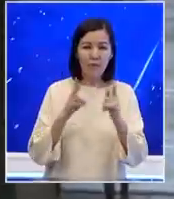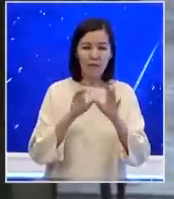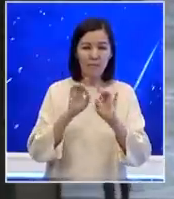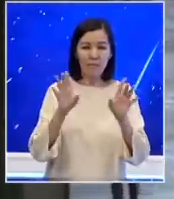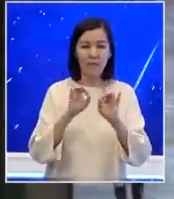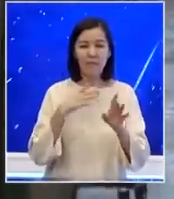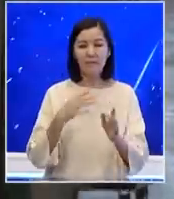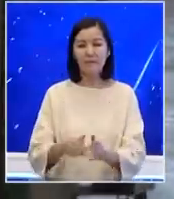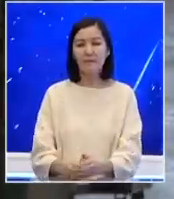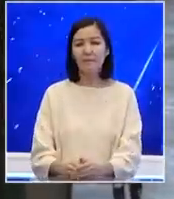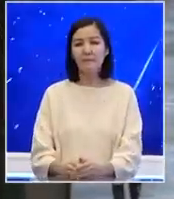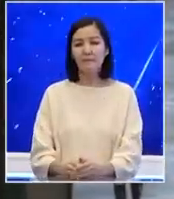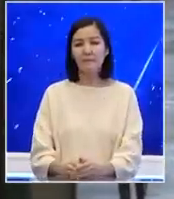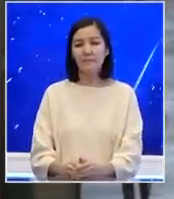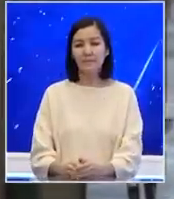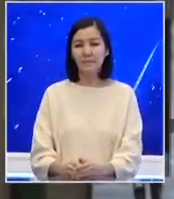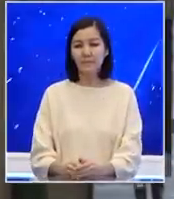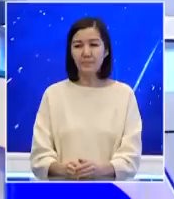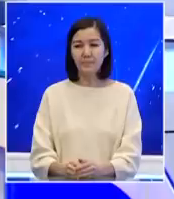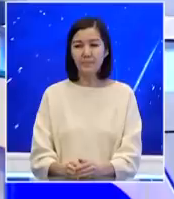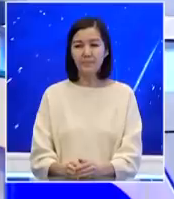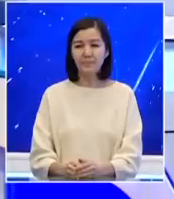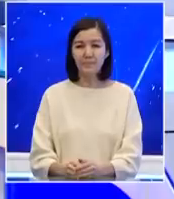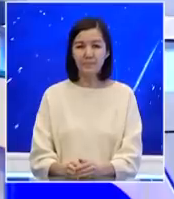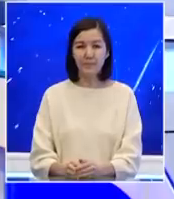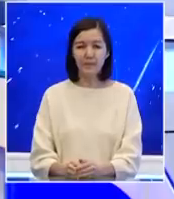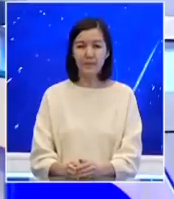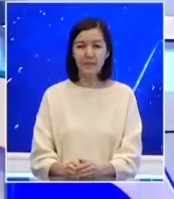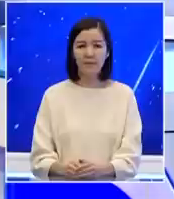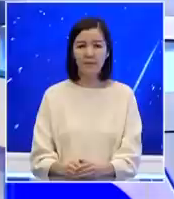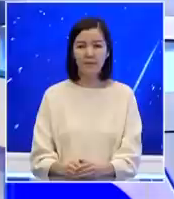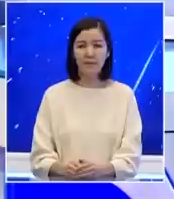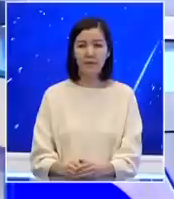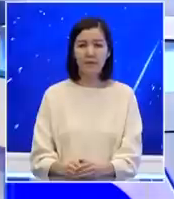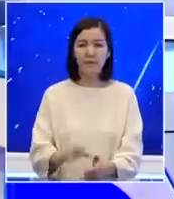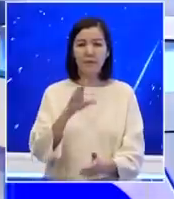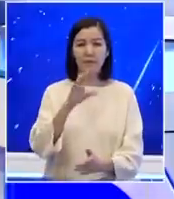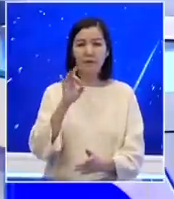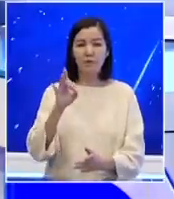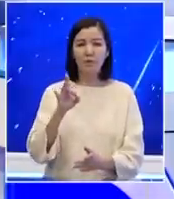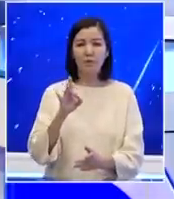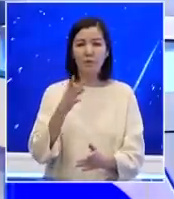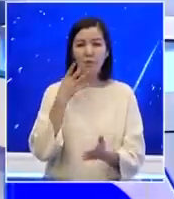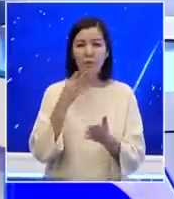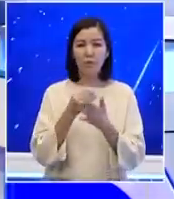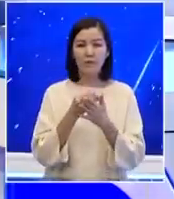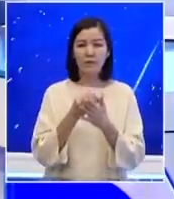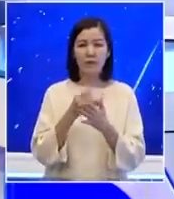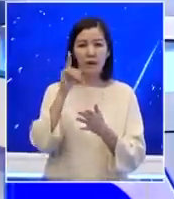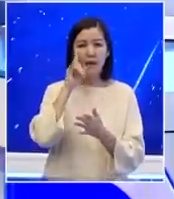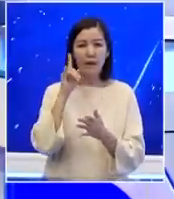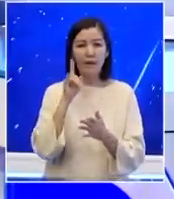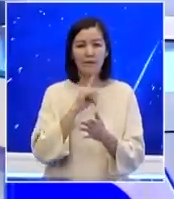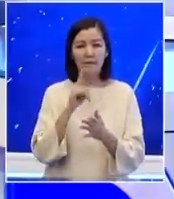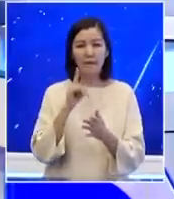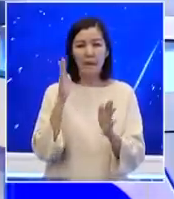Серікбайқызы, Жетісу телеарнасы. сәуірдің де өз салқыны бар. Қазгидромет мамандарының